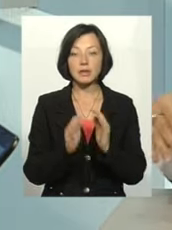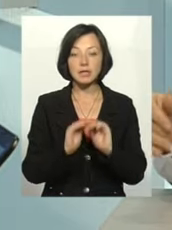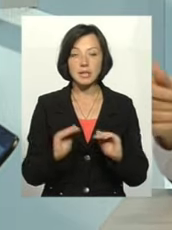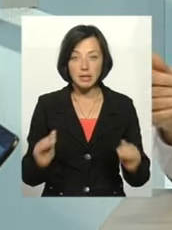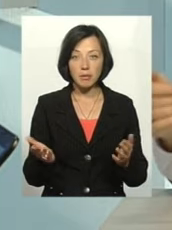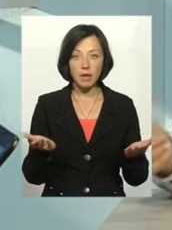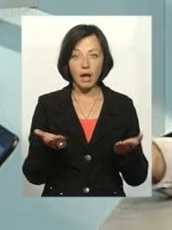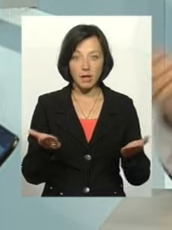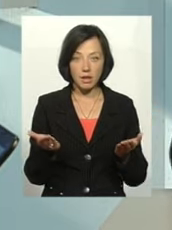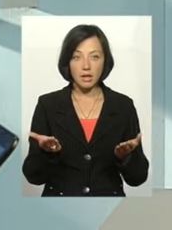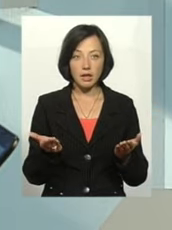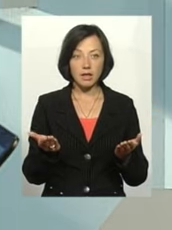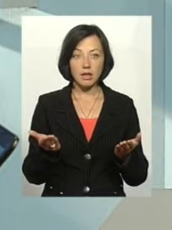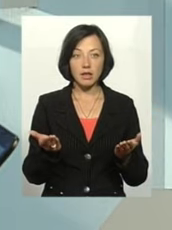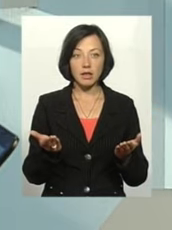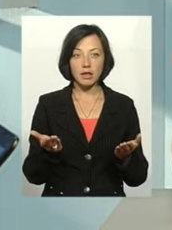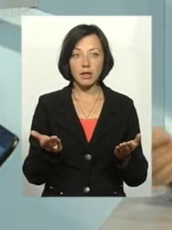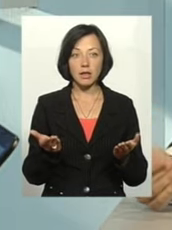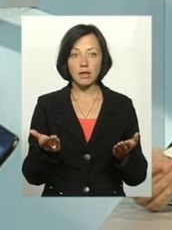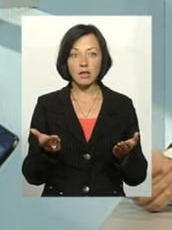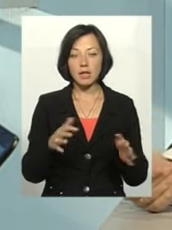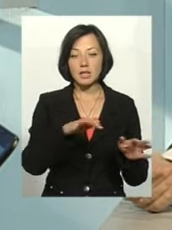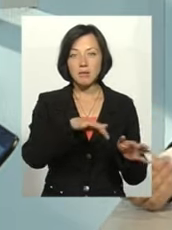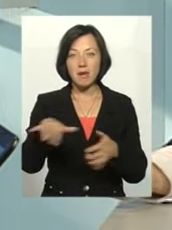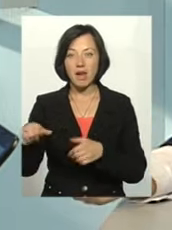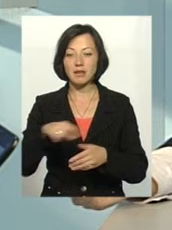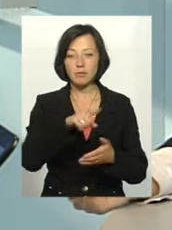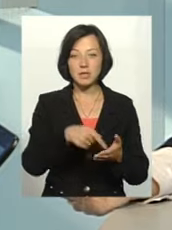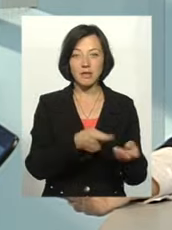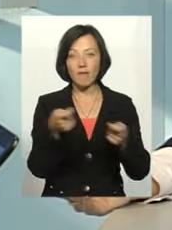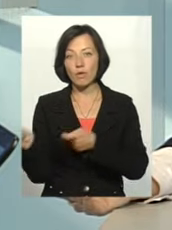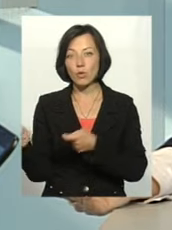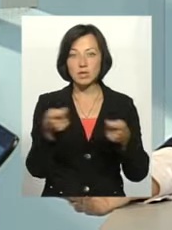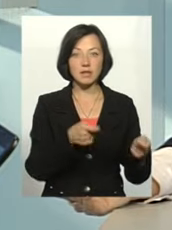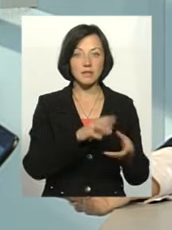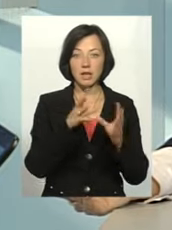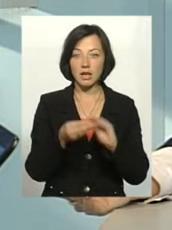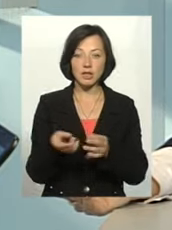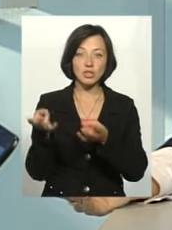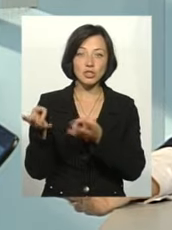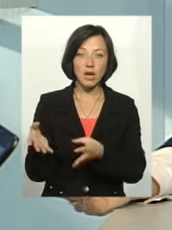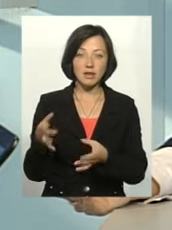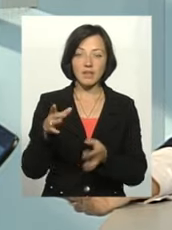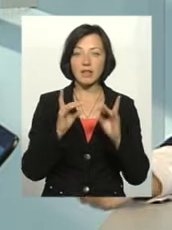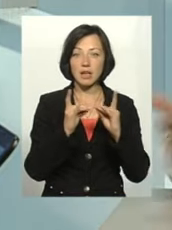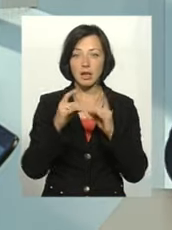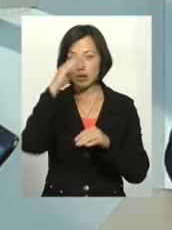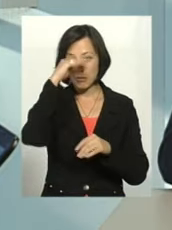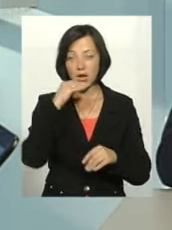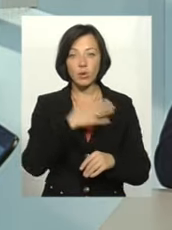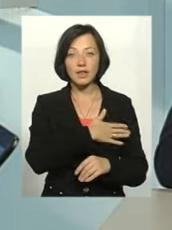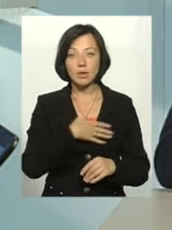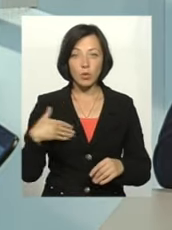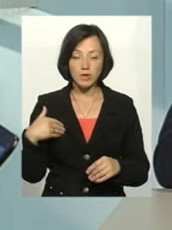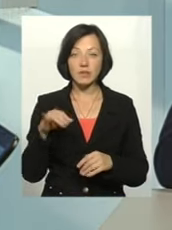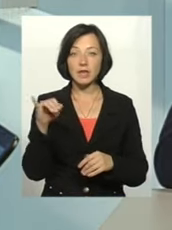діткам, які відривати його з одного міста в інше возити, це взагалі, або лишати там в інтернаті, батько не захотів.